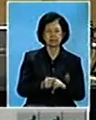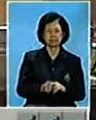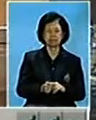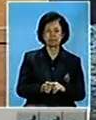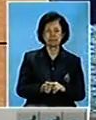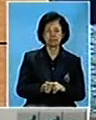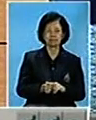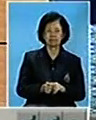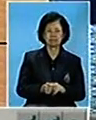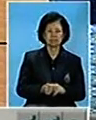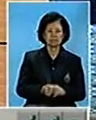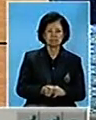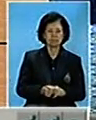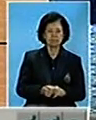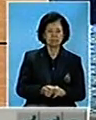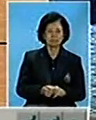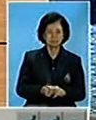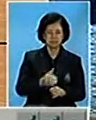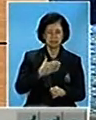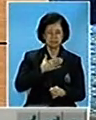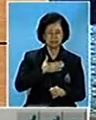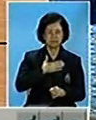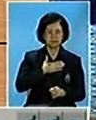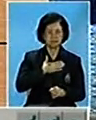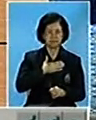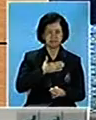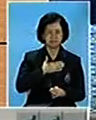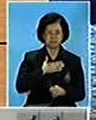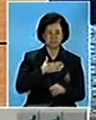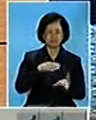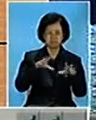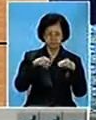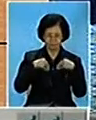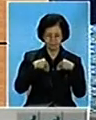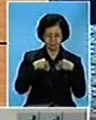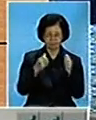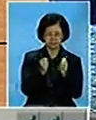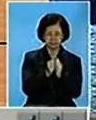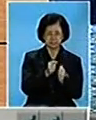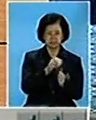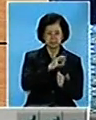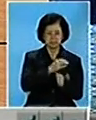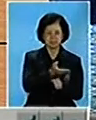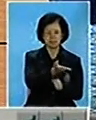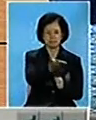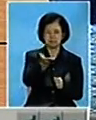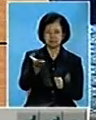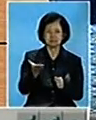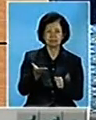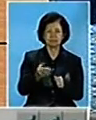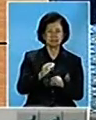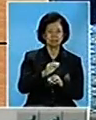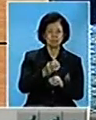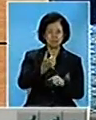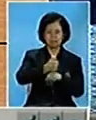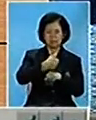ครับผมเห็นด้วยกับเพื่อนสมาชิกหลายท่านครับว่าท่านประธานไม่ควรที่จะจำกัด